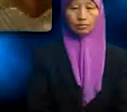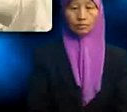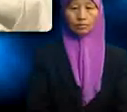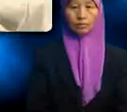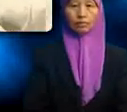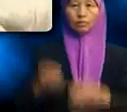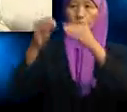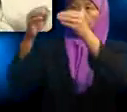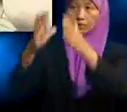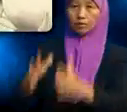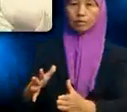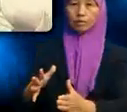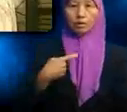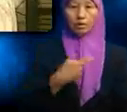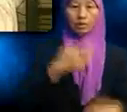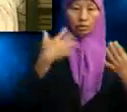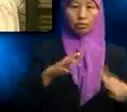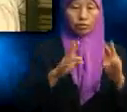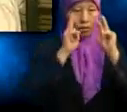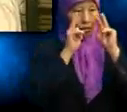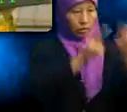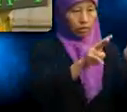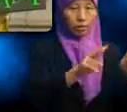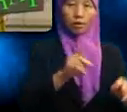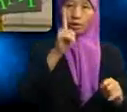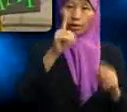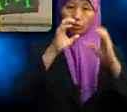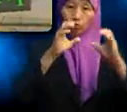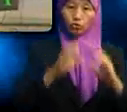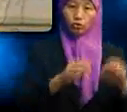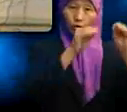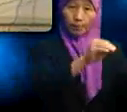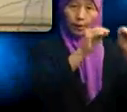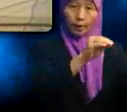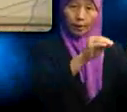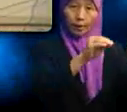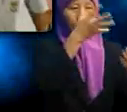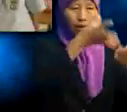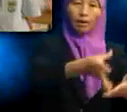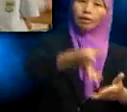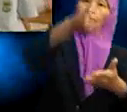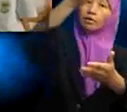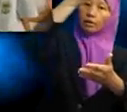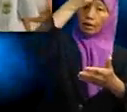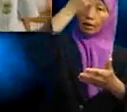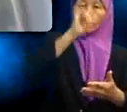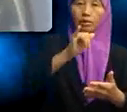Para guru, kita telah dapat melihat satu contoh pengajaran dan pembelajaran